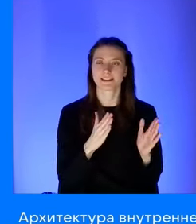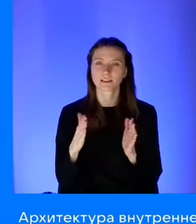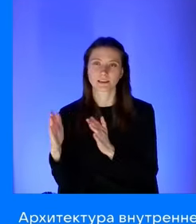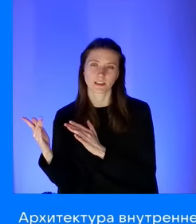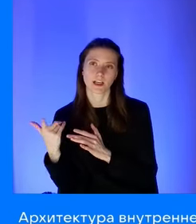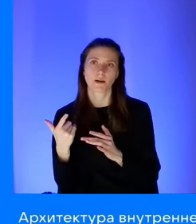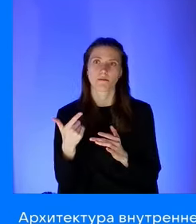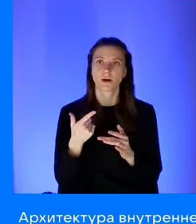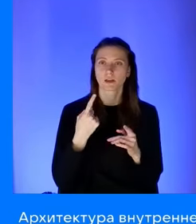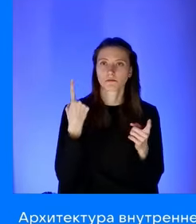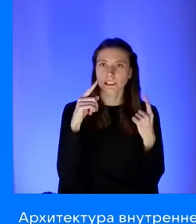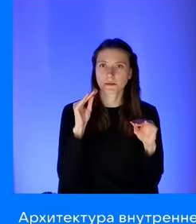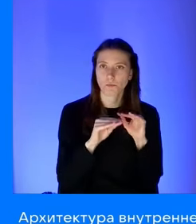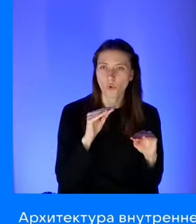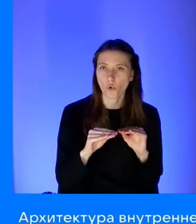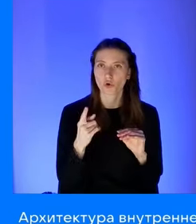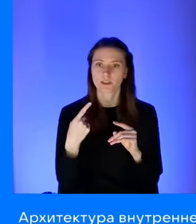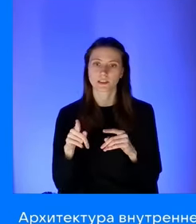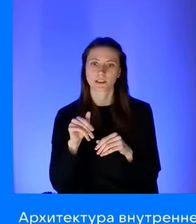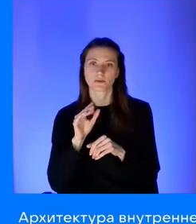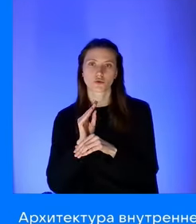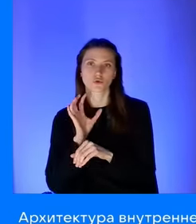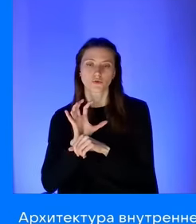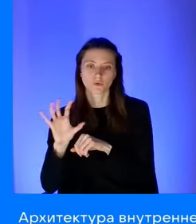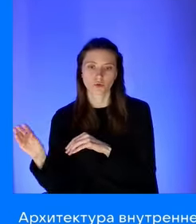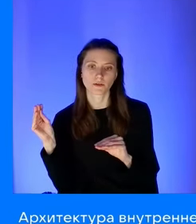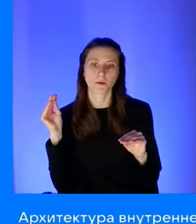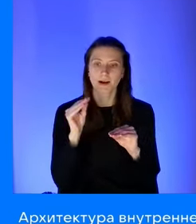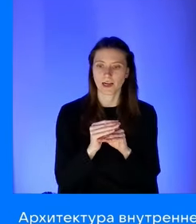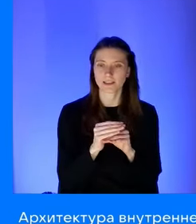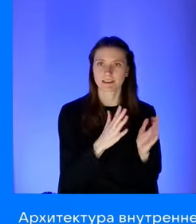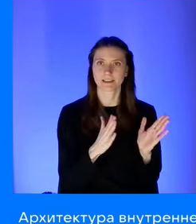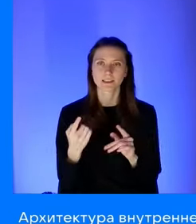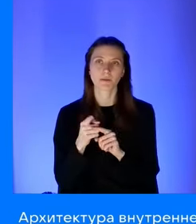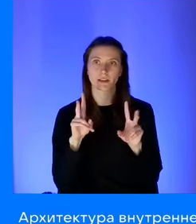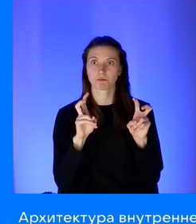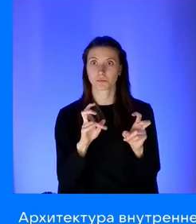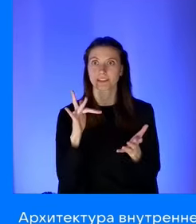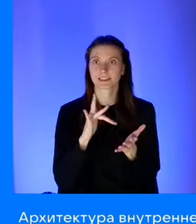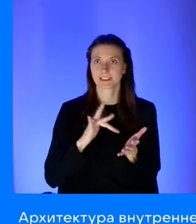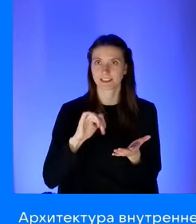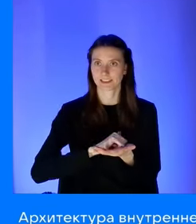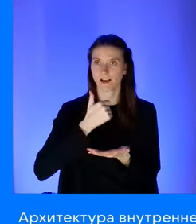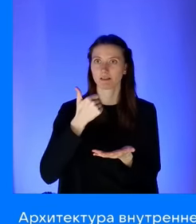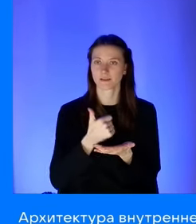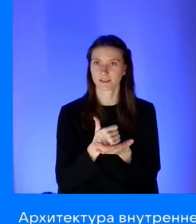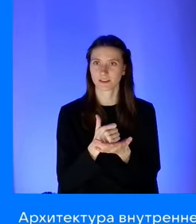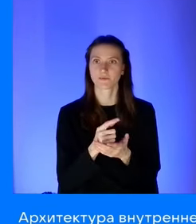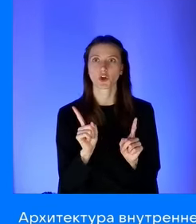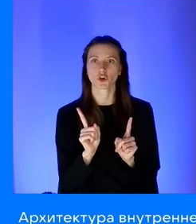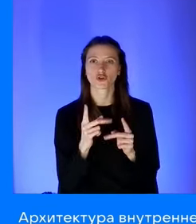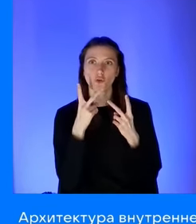решение для разработки То есть фактически сердце на котором всё это работает да и которое скорее всего разработчики чаще